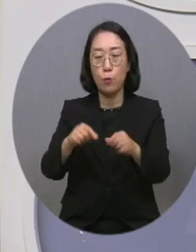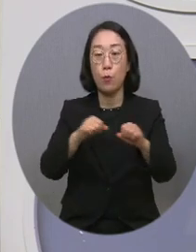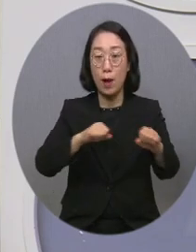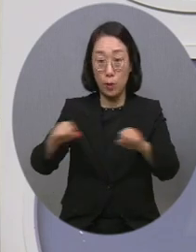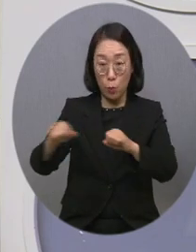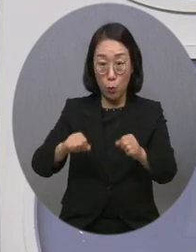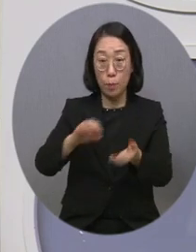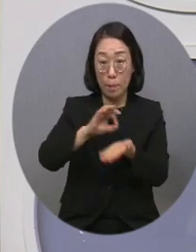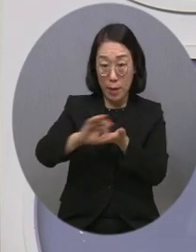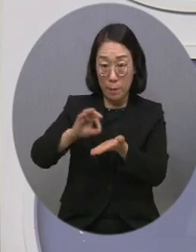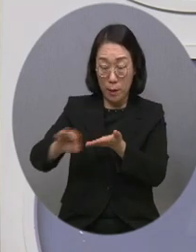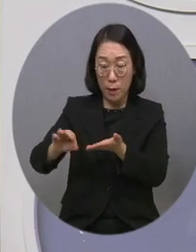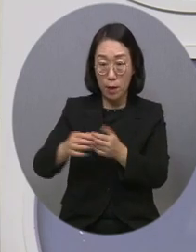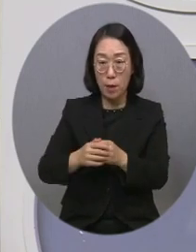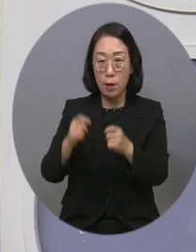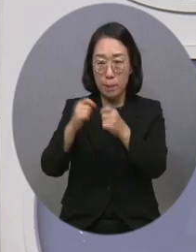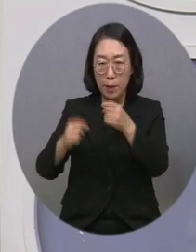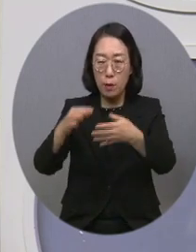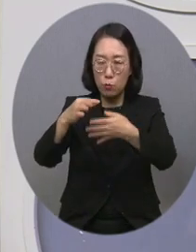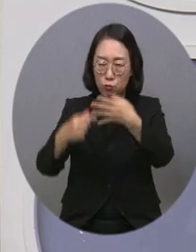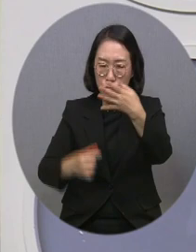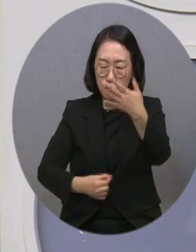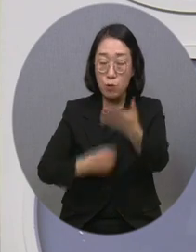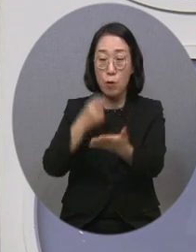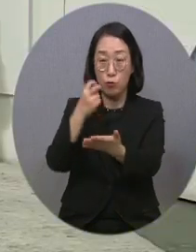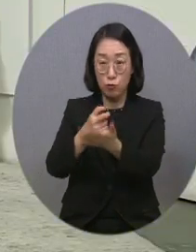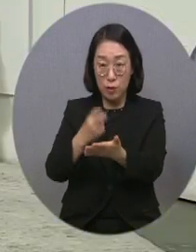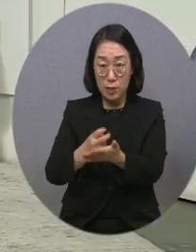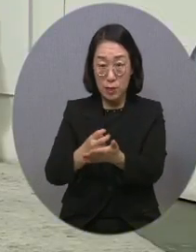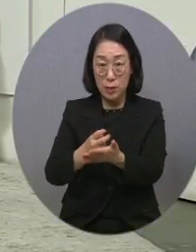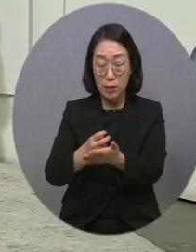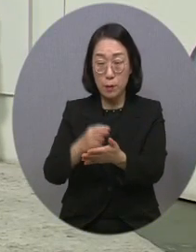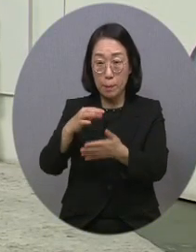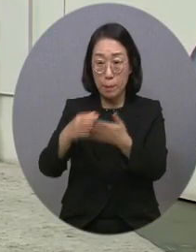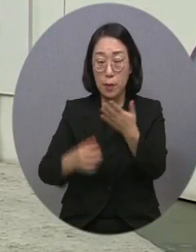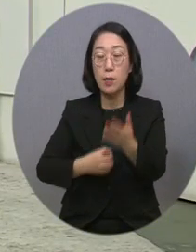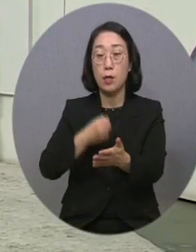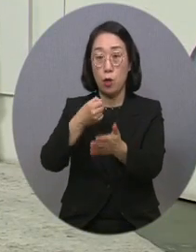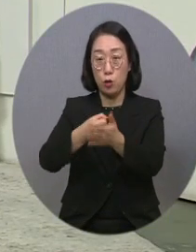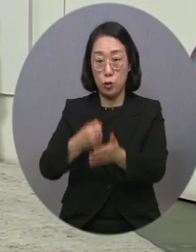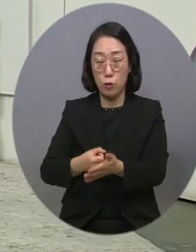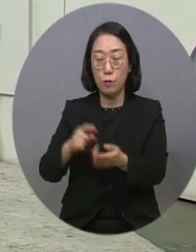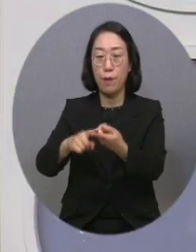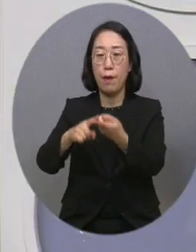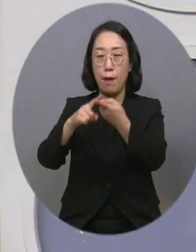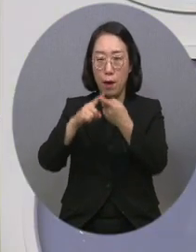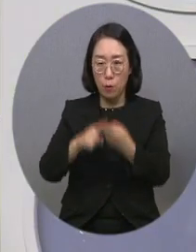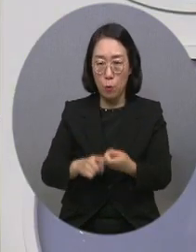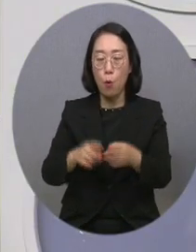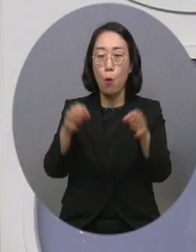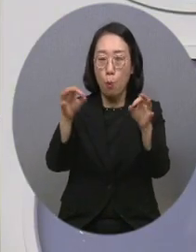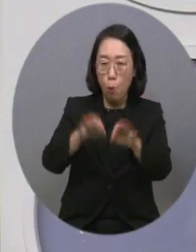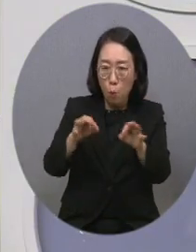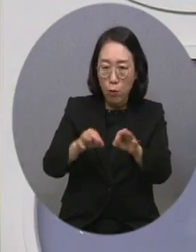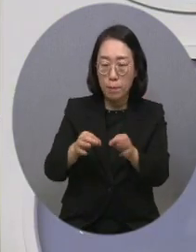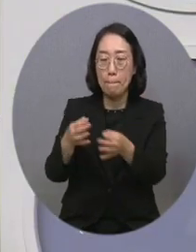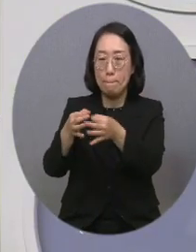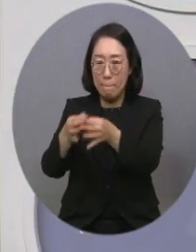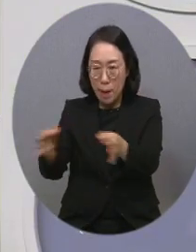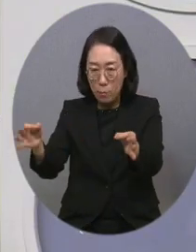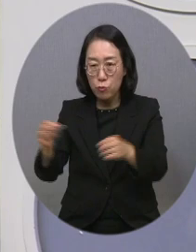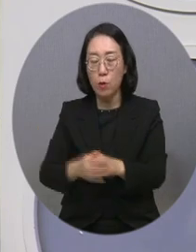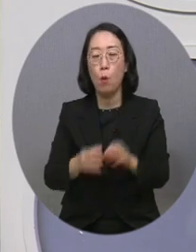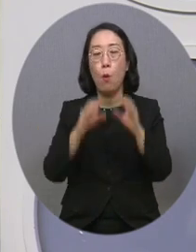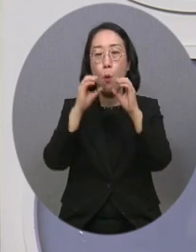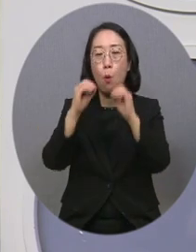거기에 따라서 이제 정관도 정하고 규정도 정해서 거기에 맞게 이제 저희들이 모금도 하고 배분도 하고 그다음에